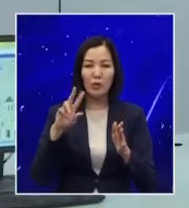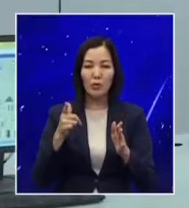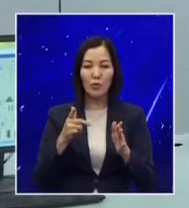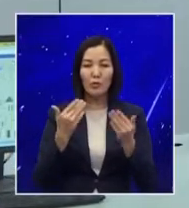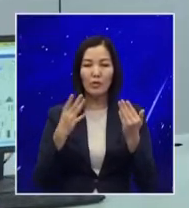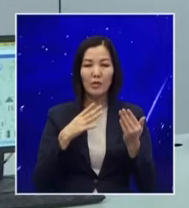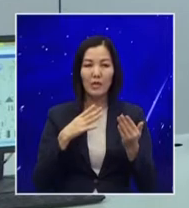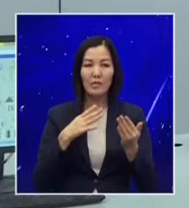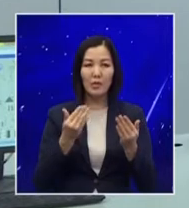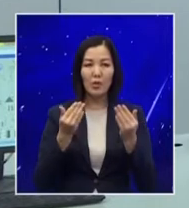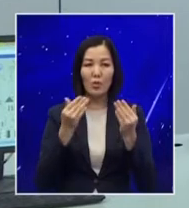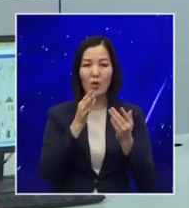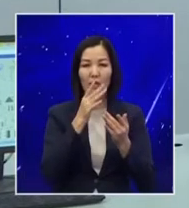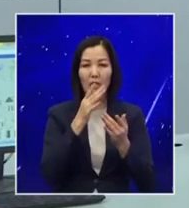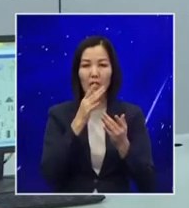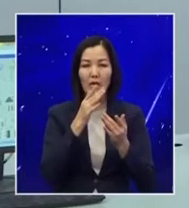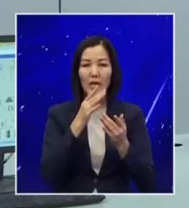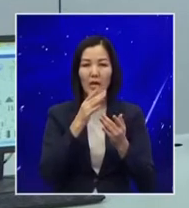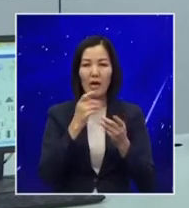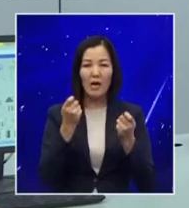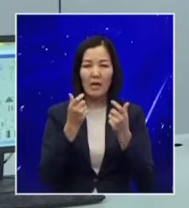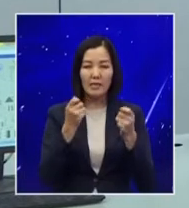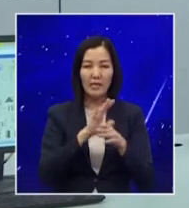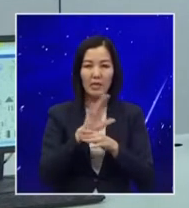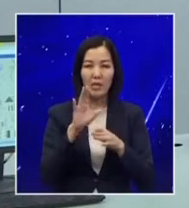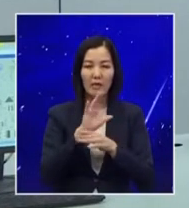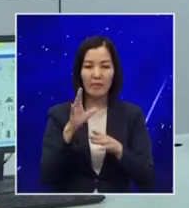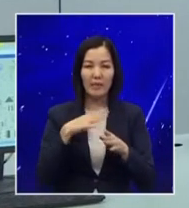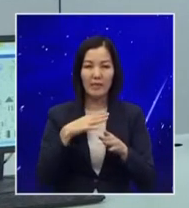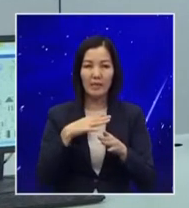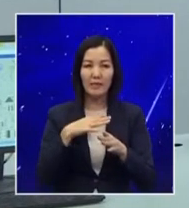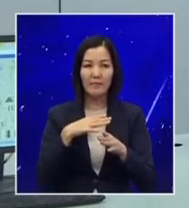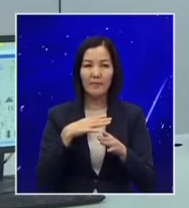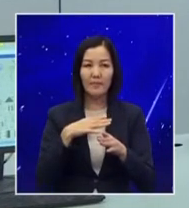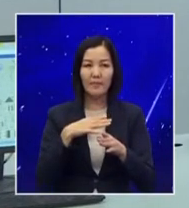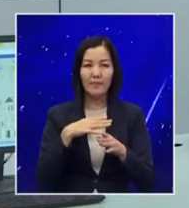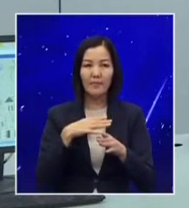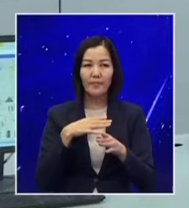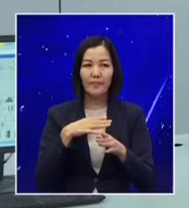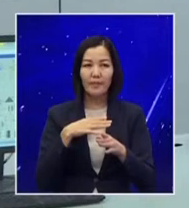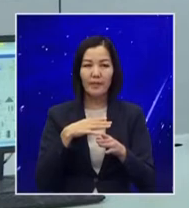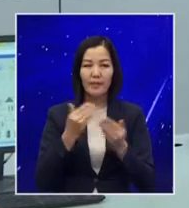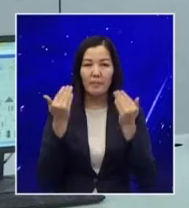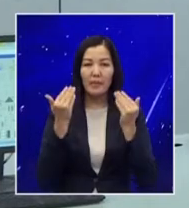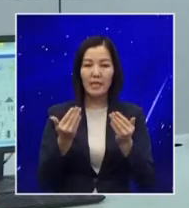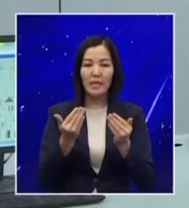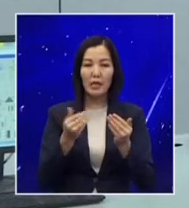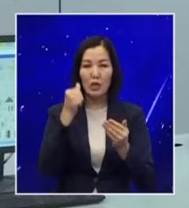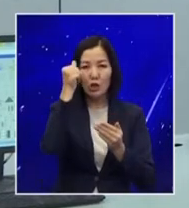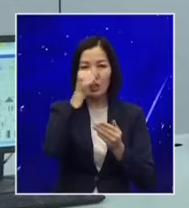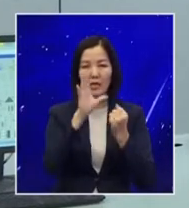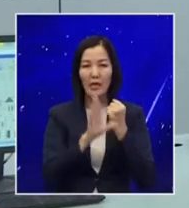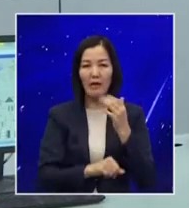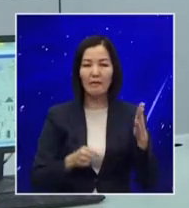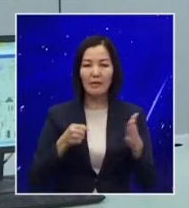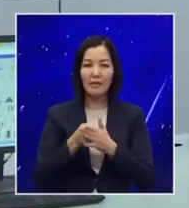уақытта шамалы цемент шығарып отыр. Опытный образец. Енді осы биыл жылдың аяғына